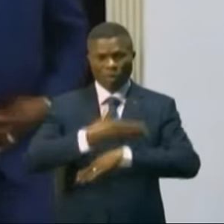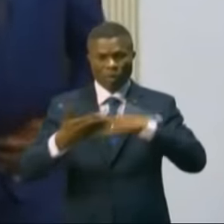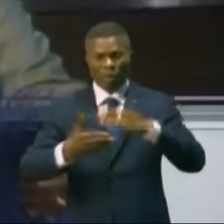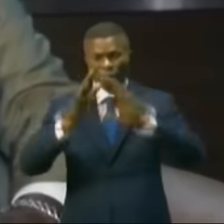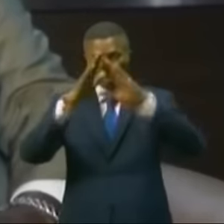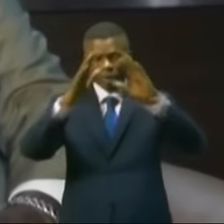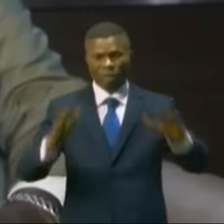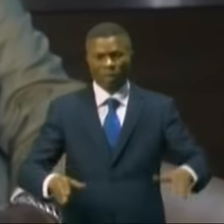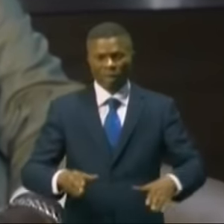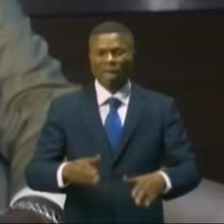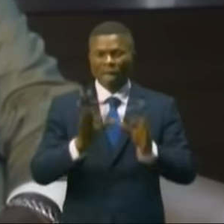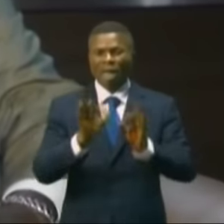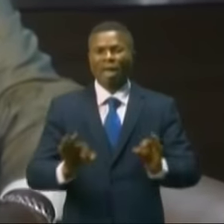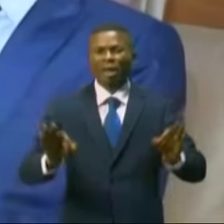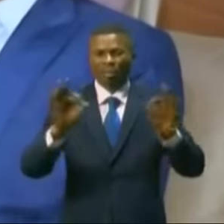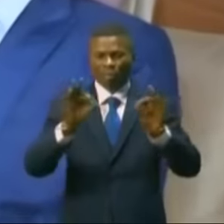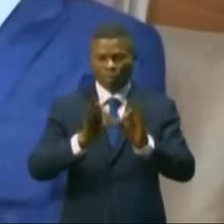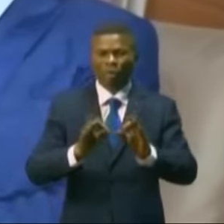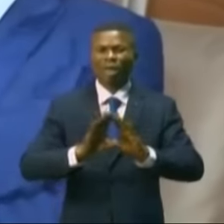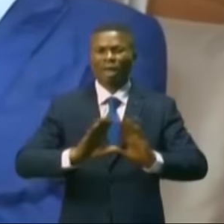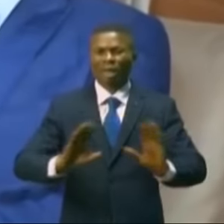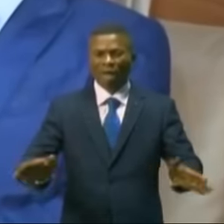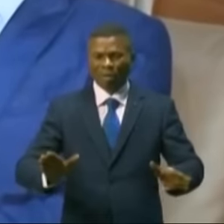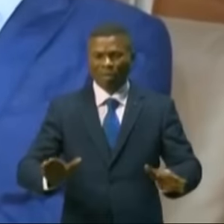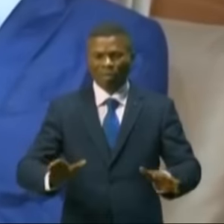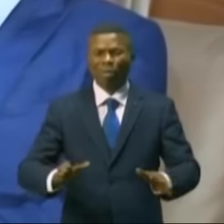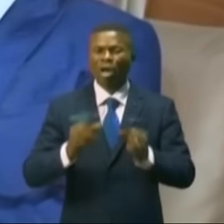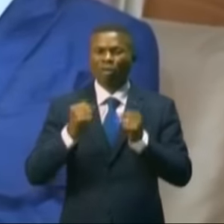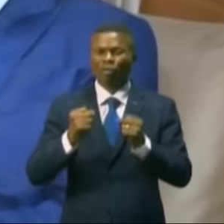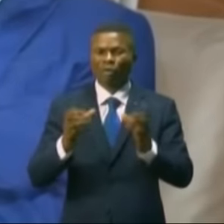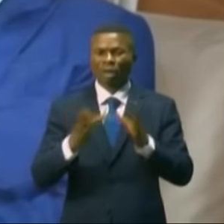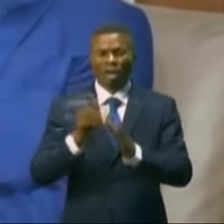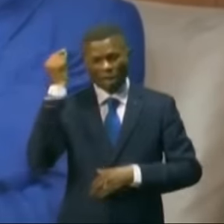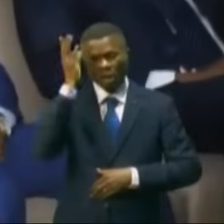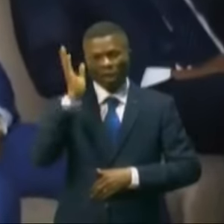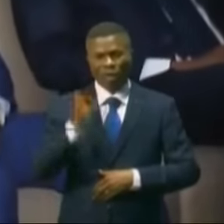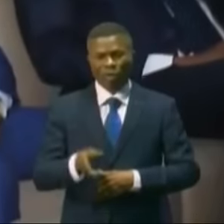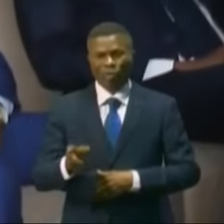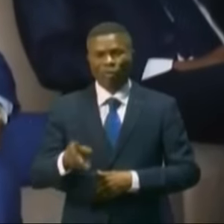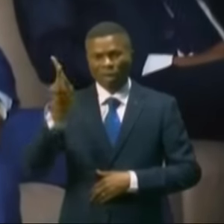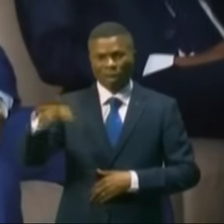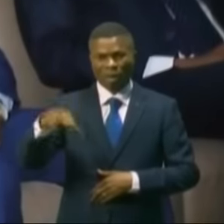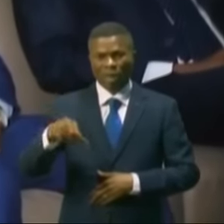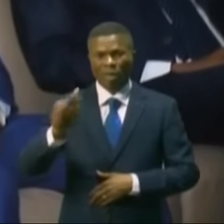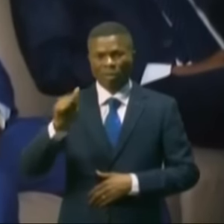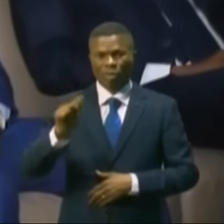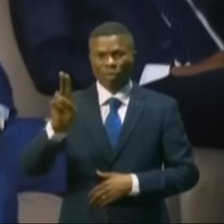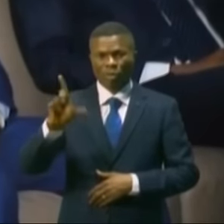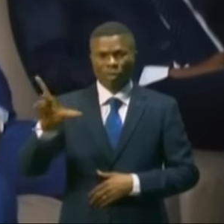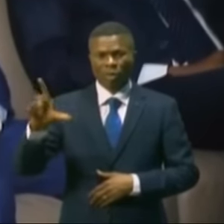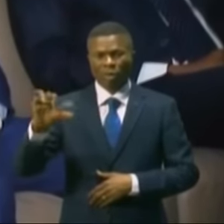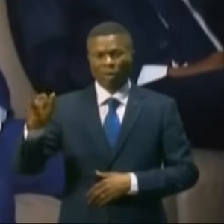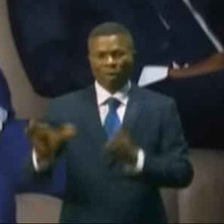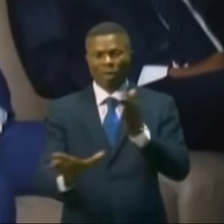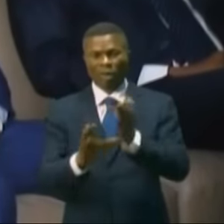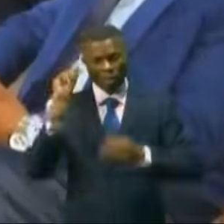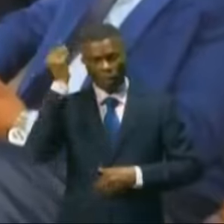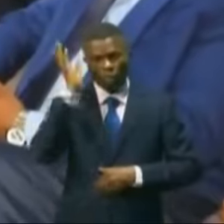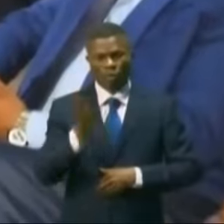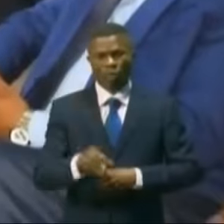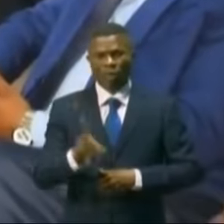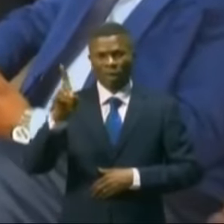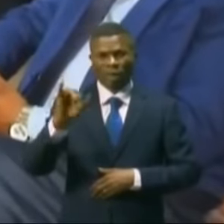logements décents abordables et durables avec le gouverneur Paulin Lendongolia et le vice-gouverneur Didier